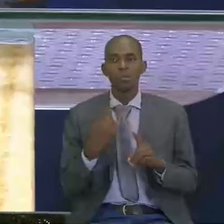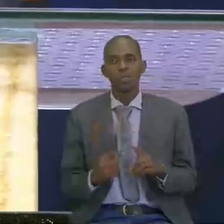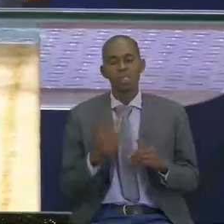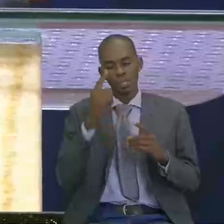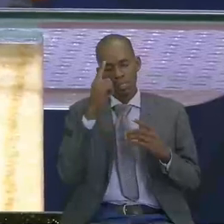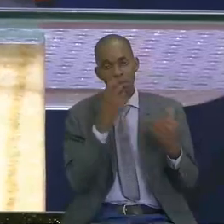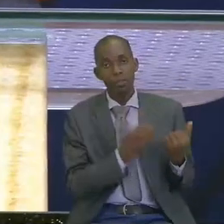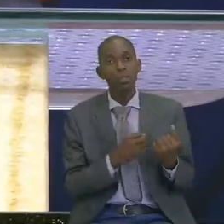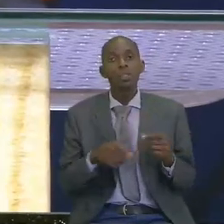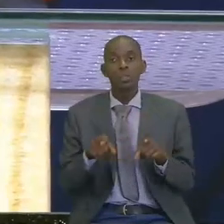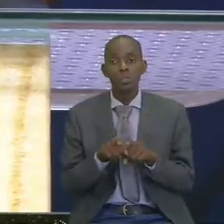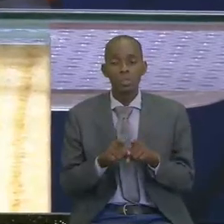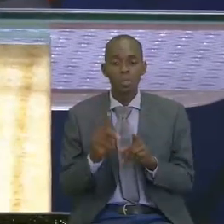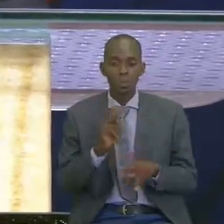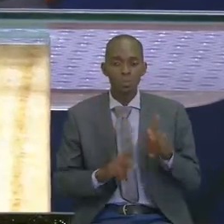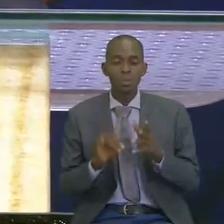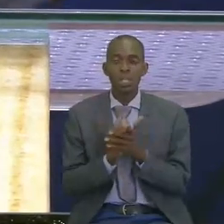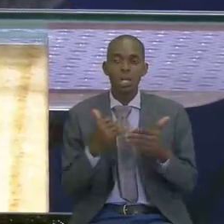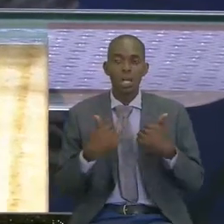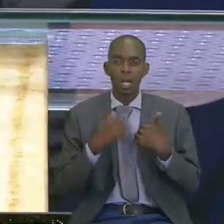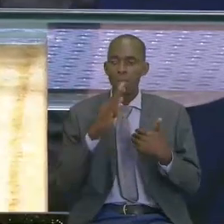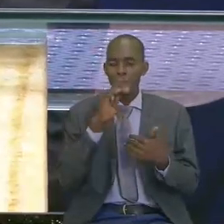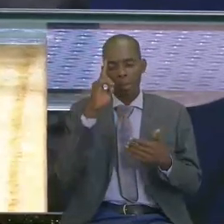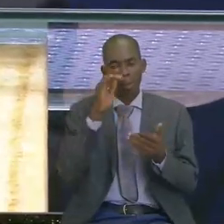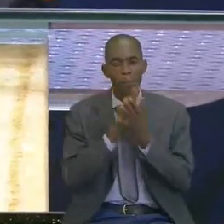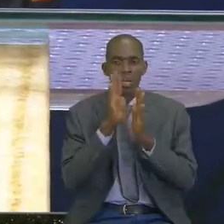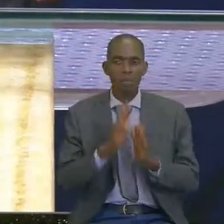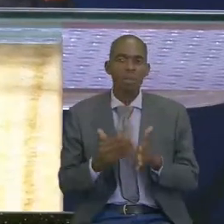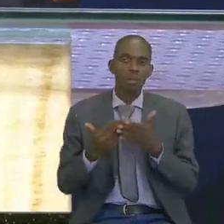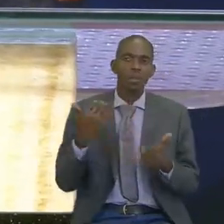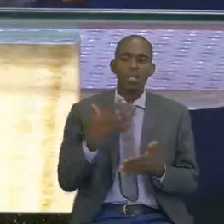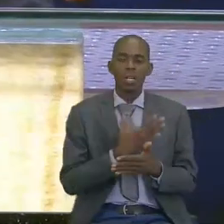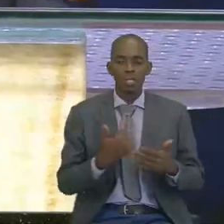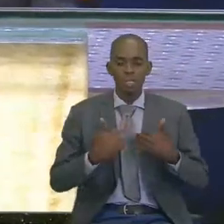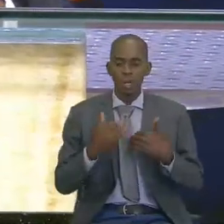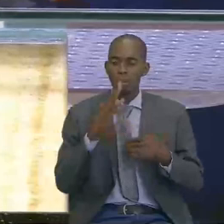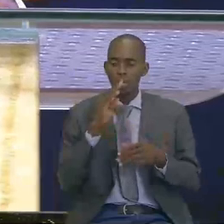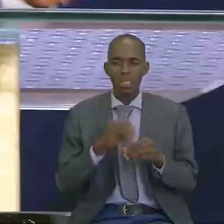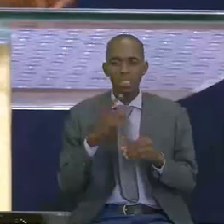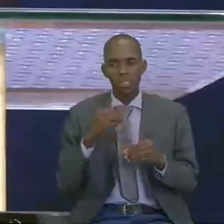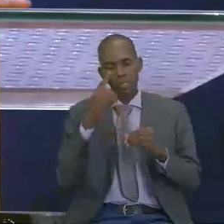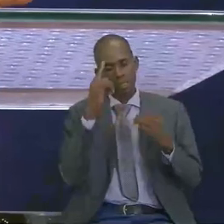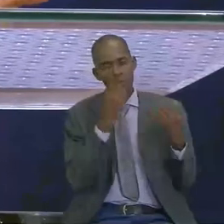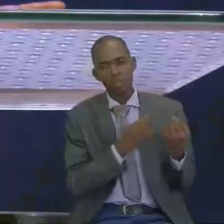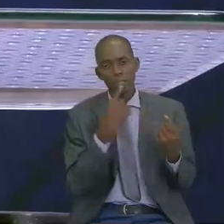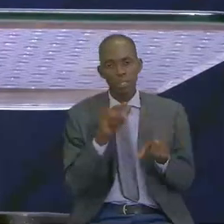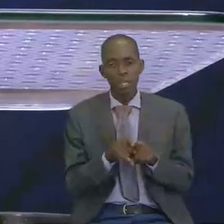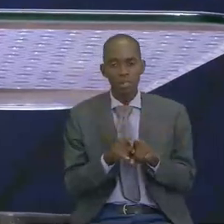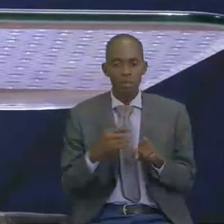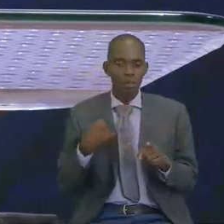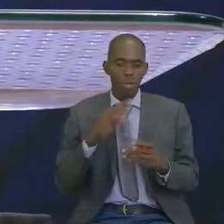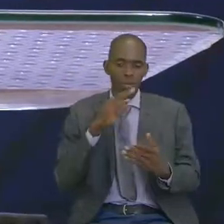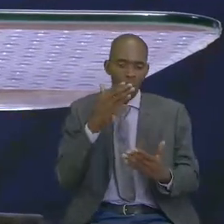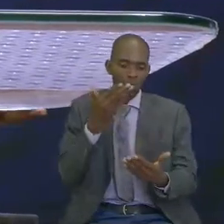quelques-uns abandonneront la foi. Ceux qui étaient croyants et qui étaient dans la foi, et comme on